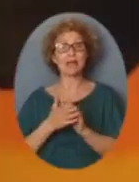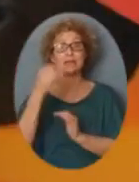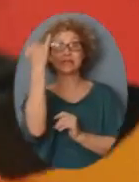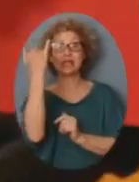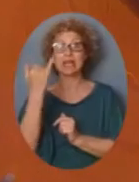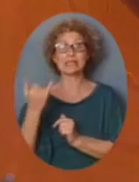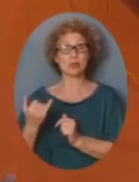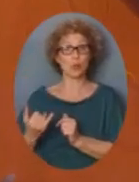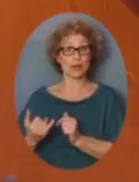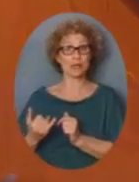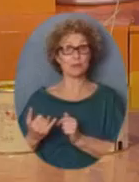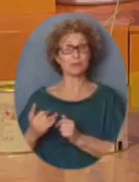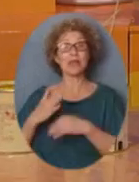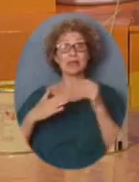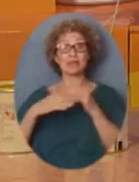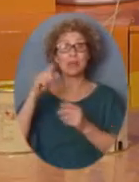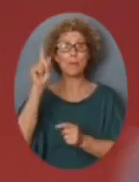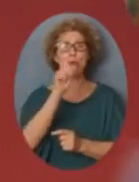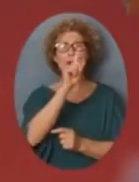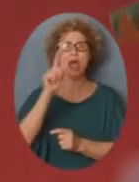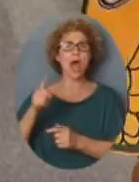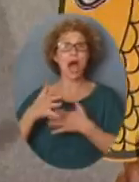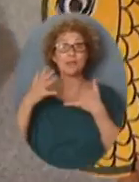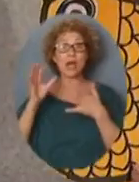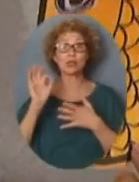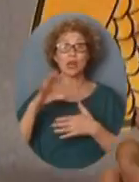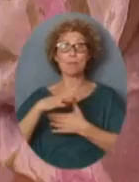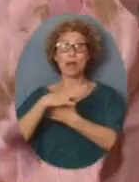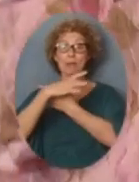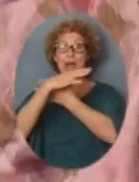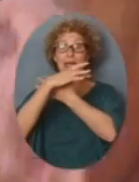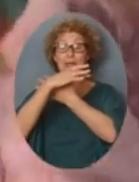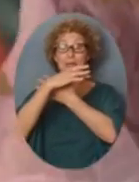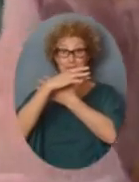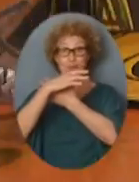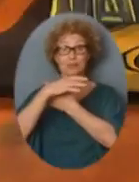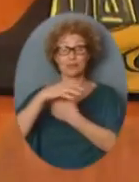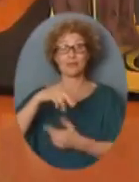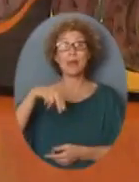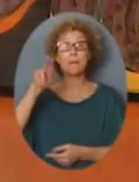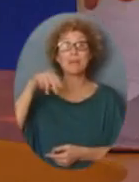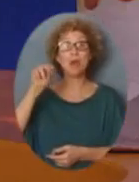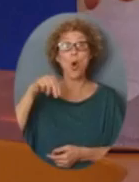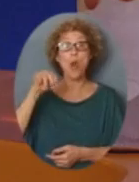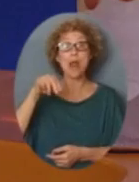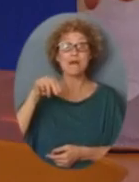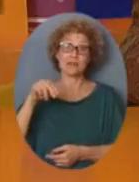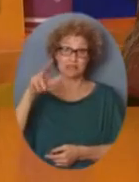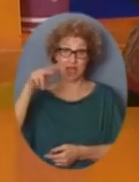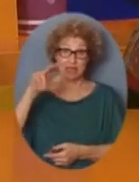נצייר ציורים, נבנה מובייל ענק של פרפרים, מכל צבעים יהפכו